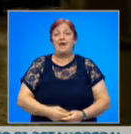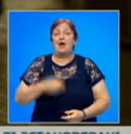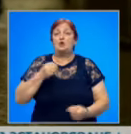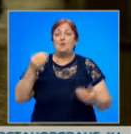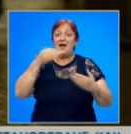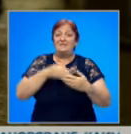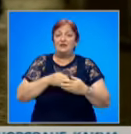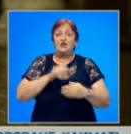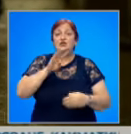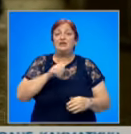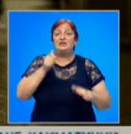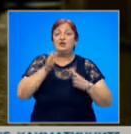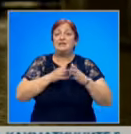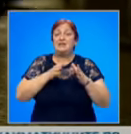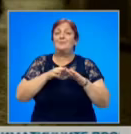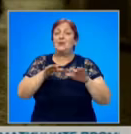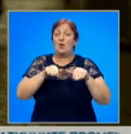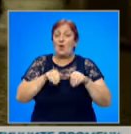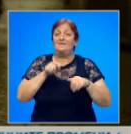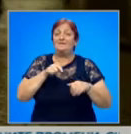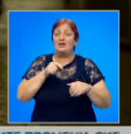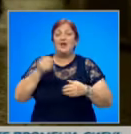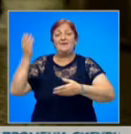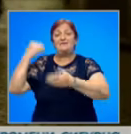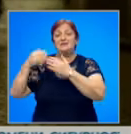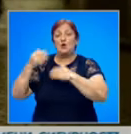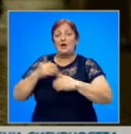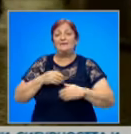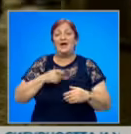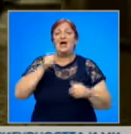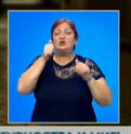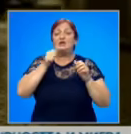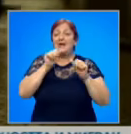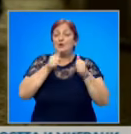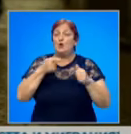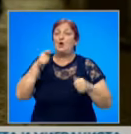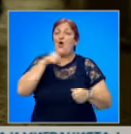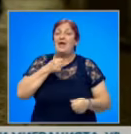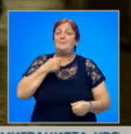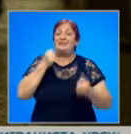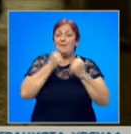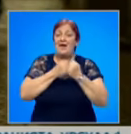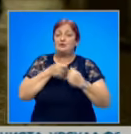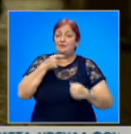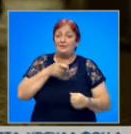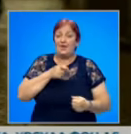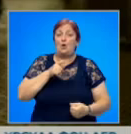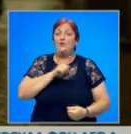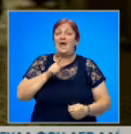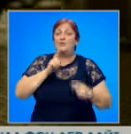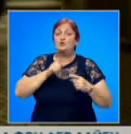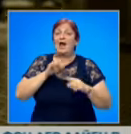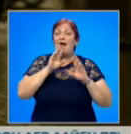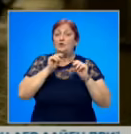Добър вечер и от мен. 46-тия парламент вече е в историята. Шесте формации, които намериха място в него, обаче не можаха